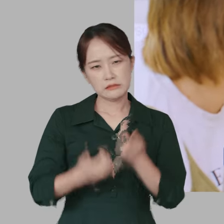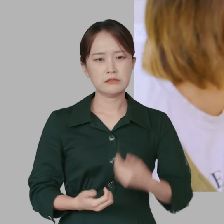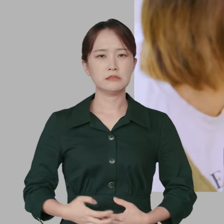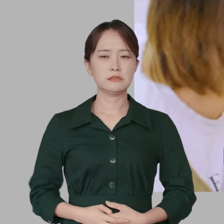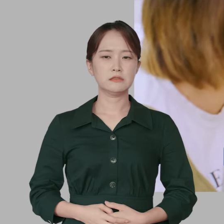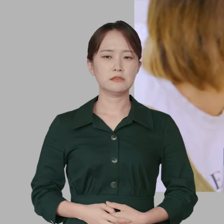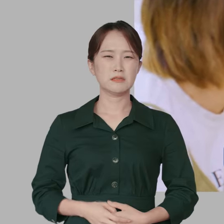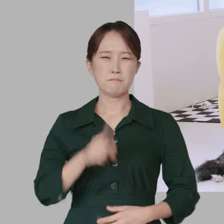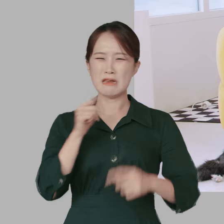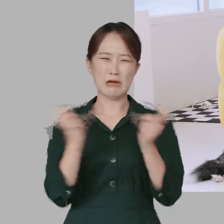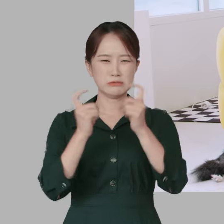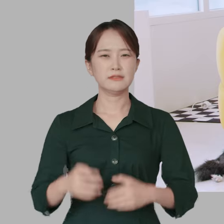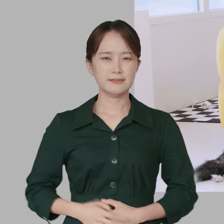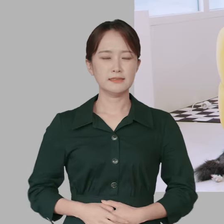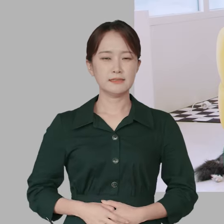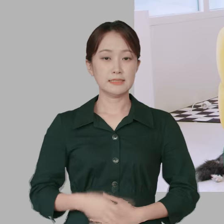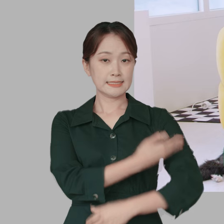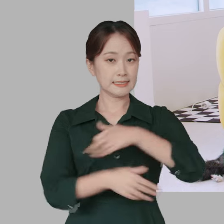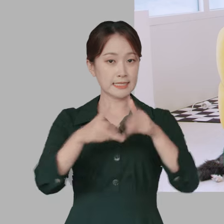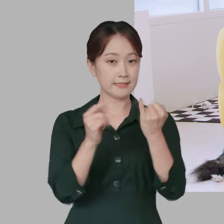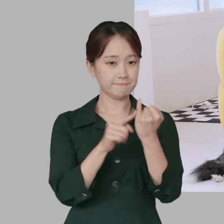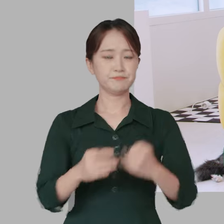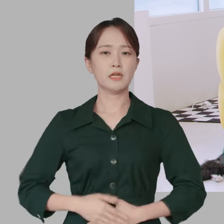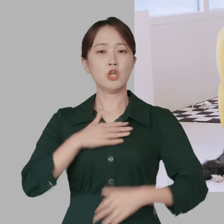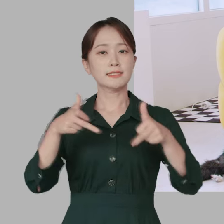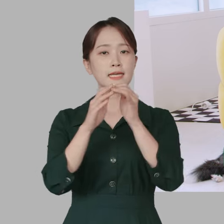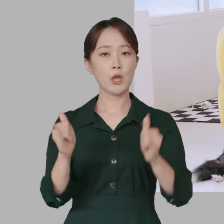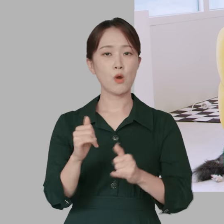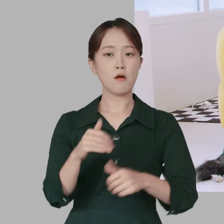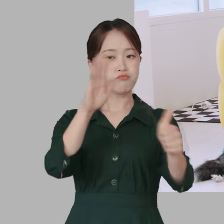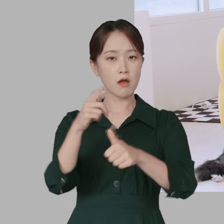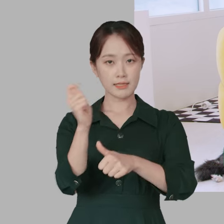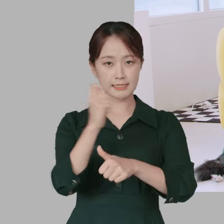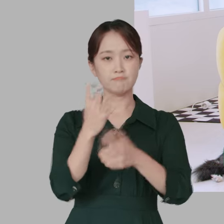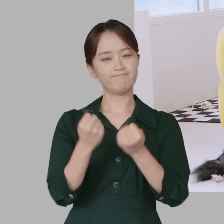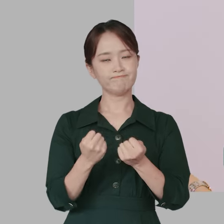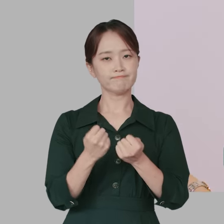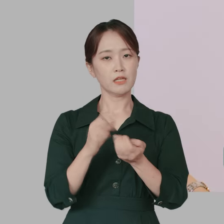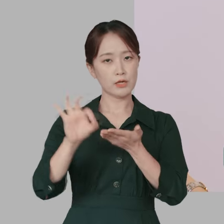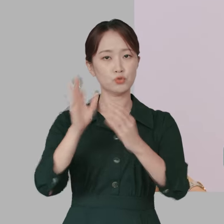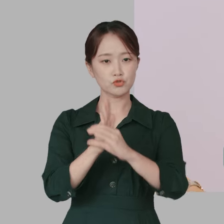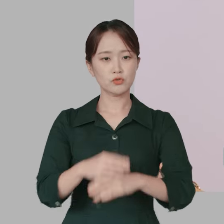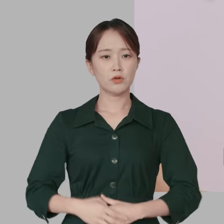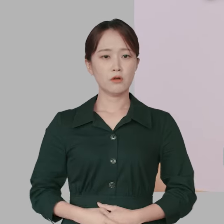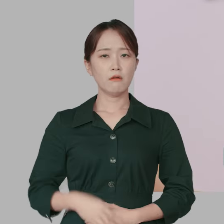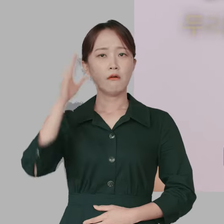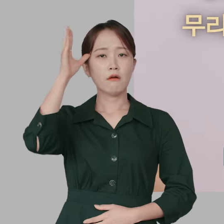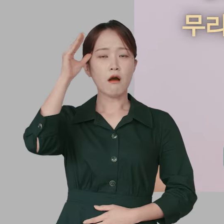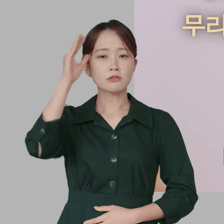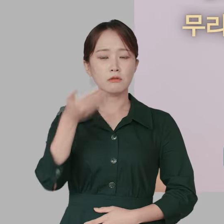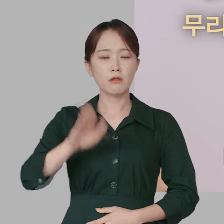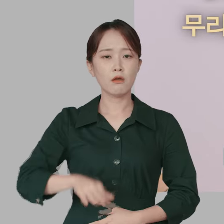부딪혀야 되고 지체장애인 이은솔 씨 장애인 콜택시를 많이 이용을 하는데 반려견인데 왜